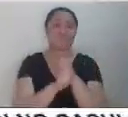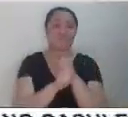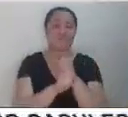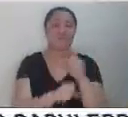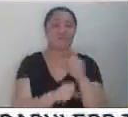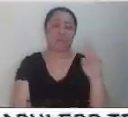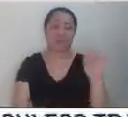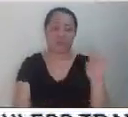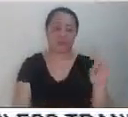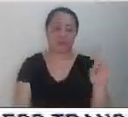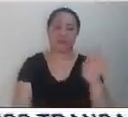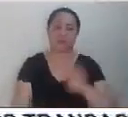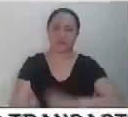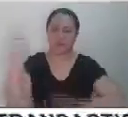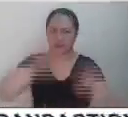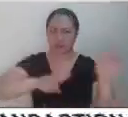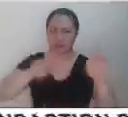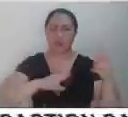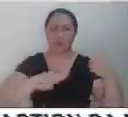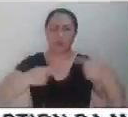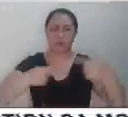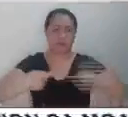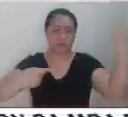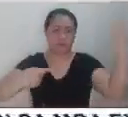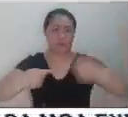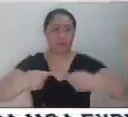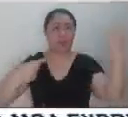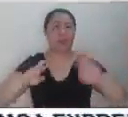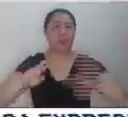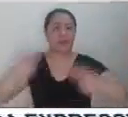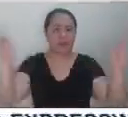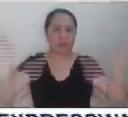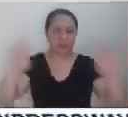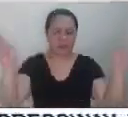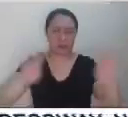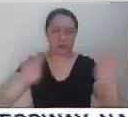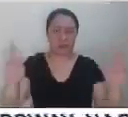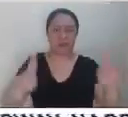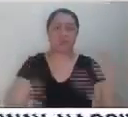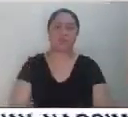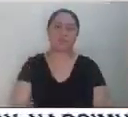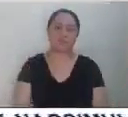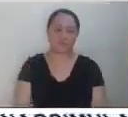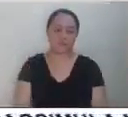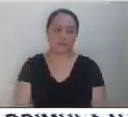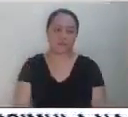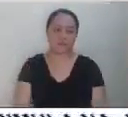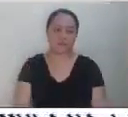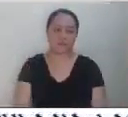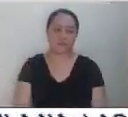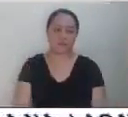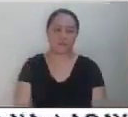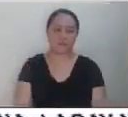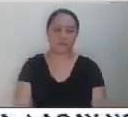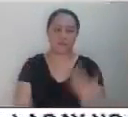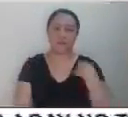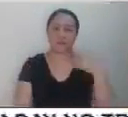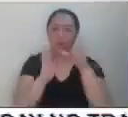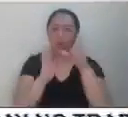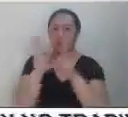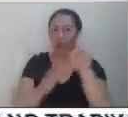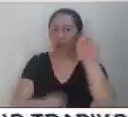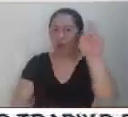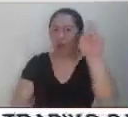gate po natin. So yung RFID itself, next month po, next year, available po yon. At sinasabi po